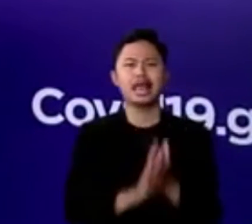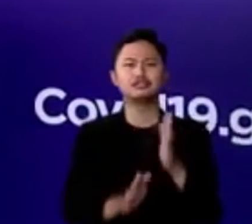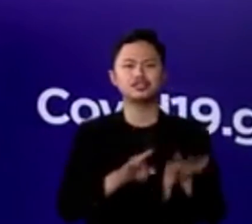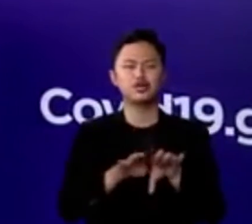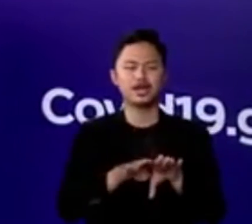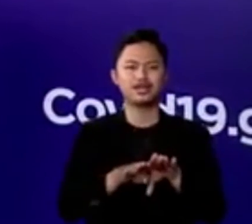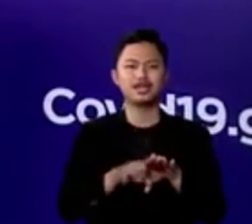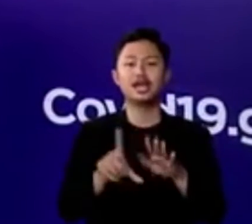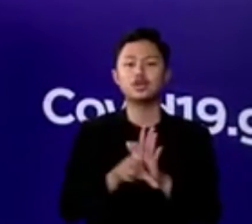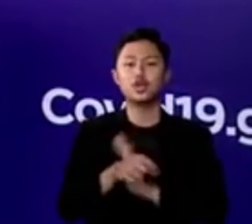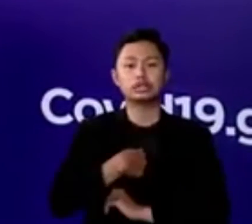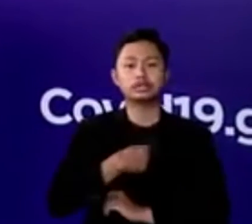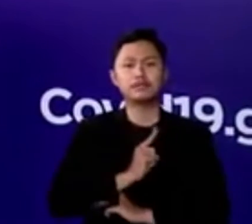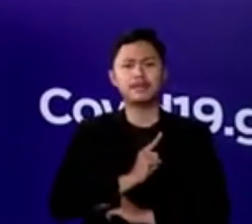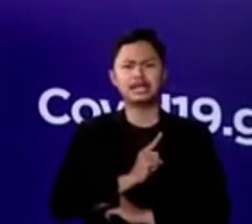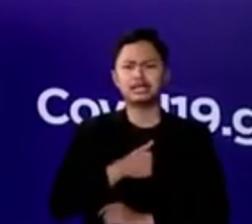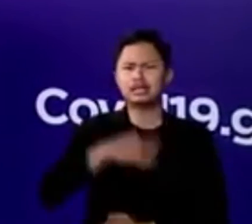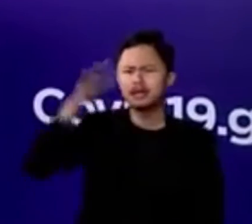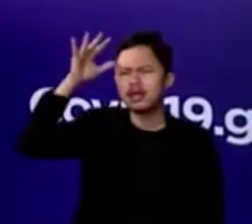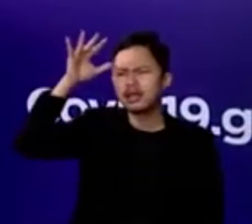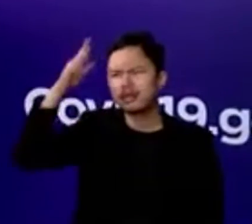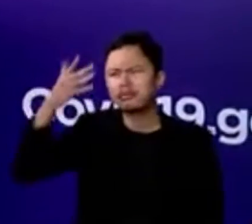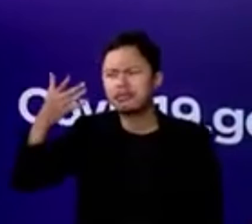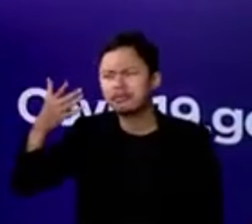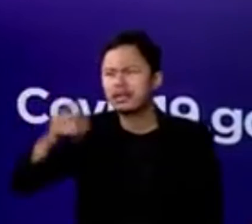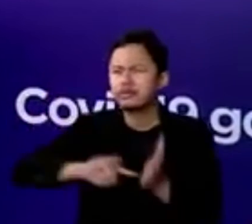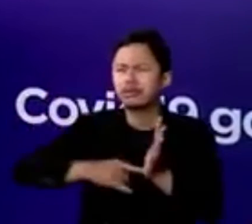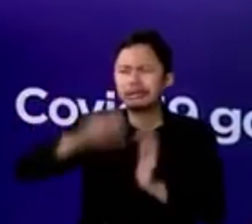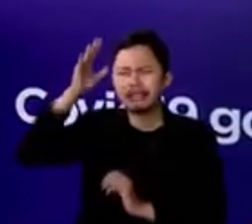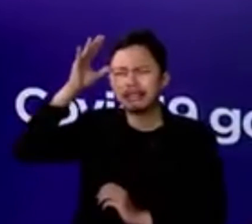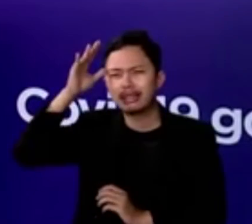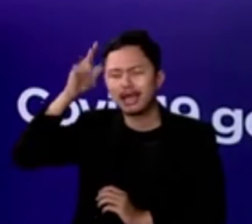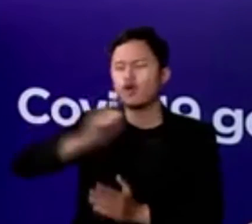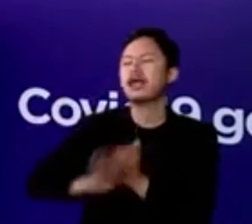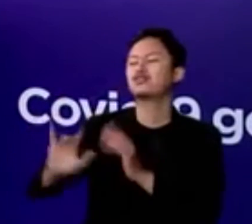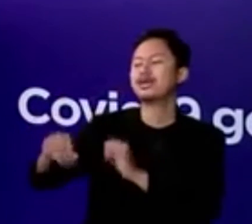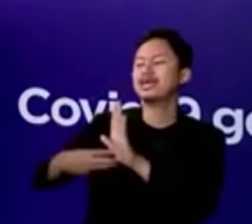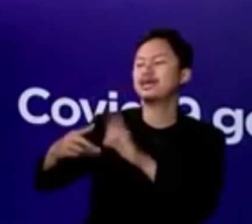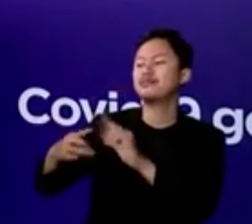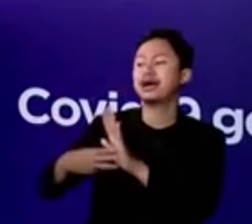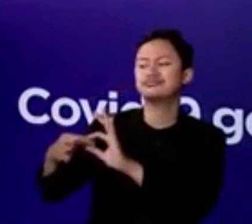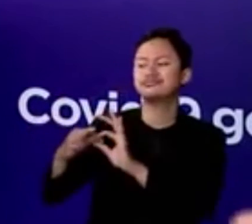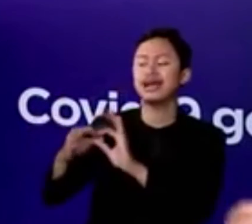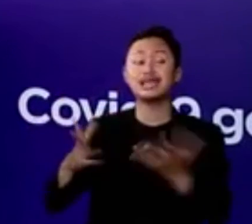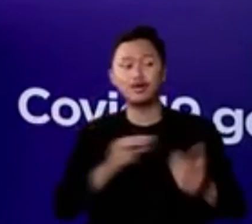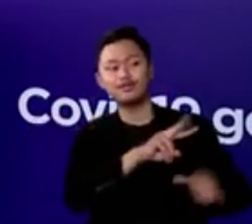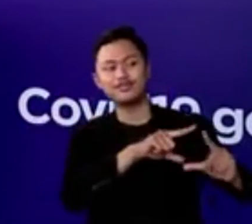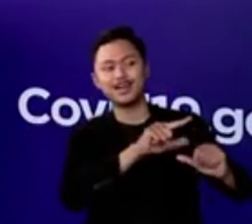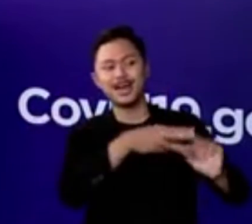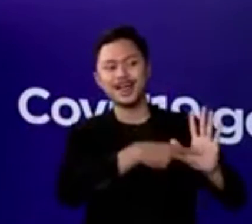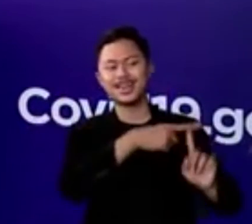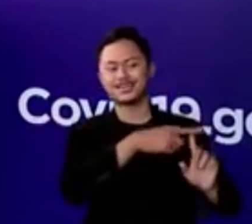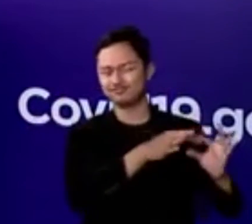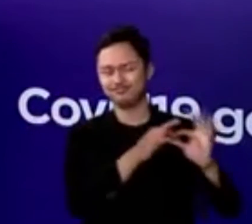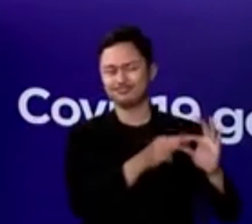ketika saksinya saya pribadi gaptek gedogan nah saya harus menggandeng masih Mamih atau Pak vallen-juragan